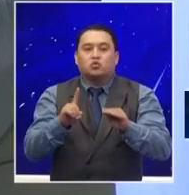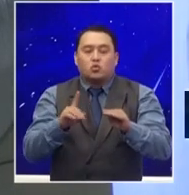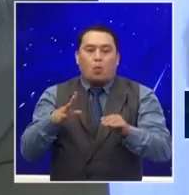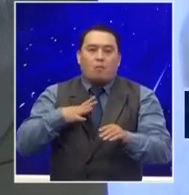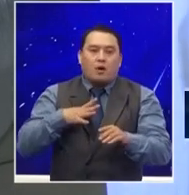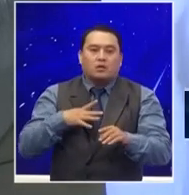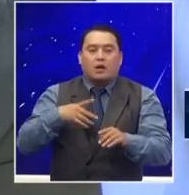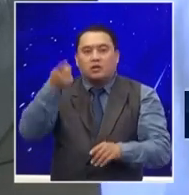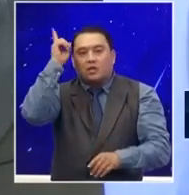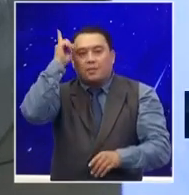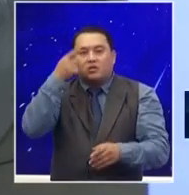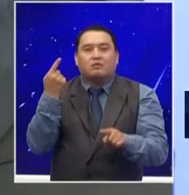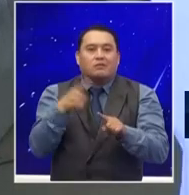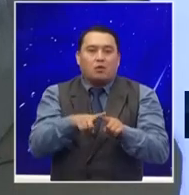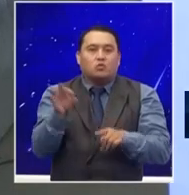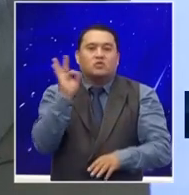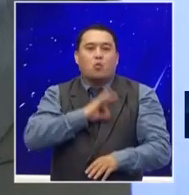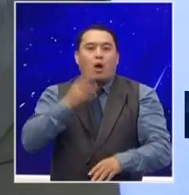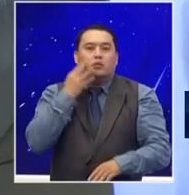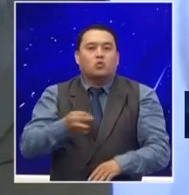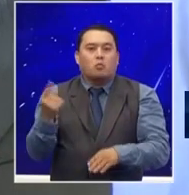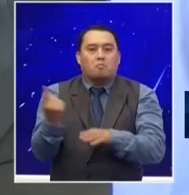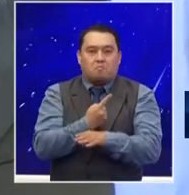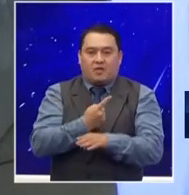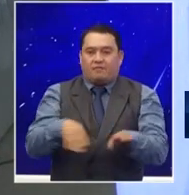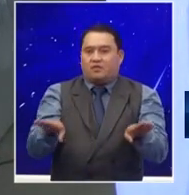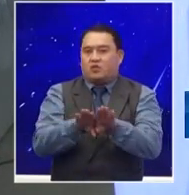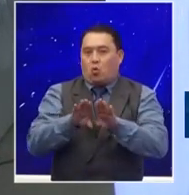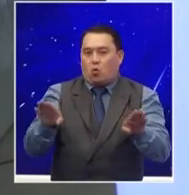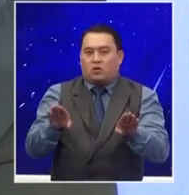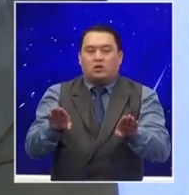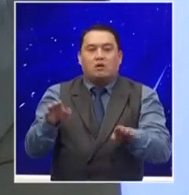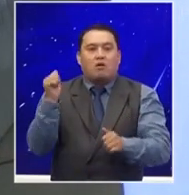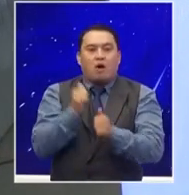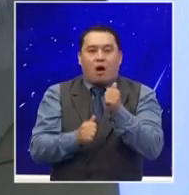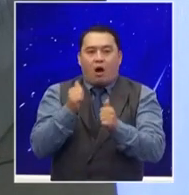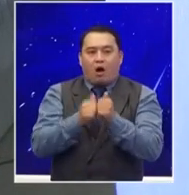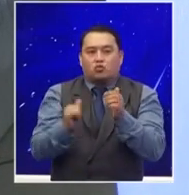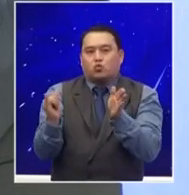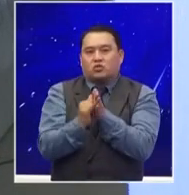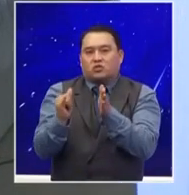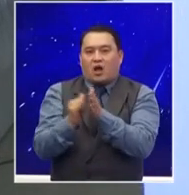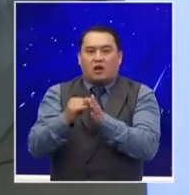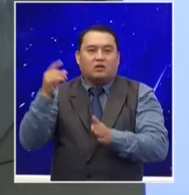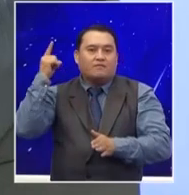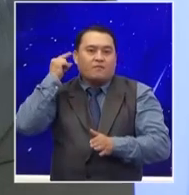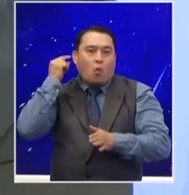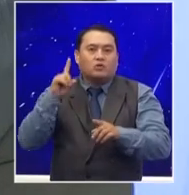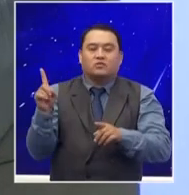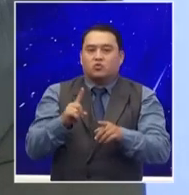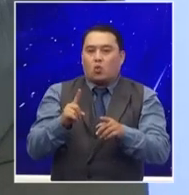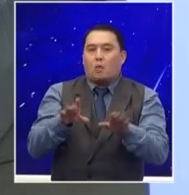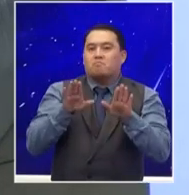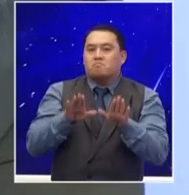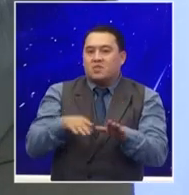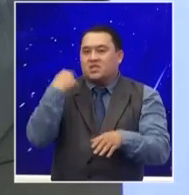Карусель сделана по немецкой технологии. В Алматинской области это первая подобная установка. В ухе каждой коровы размещен специальный чип, фиксирующий ее место